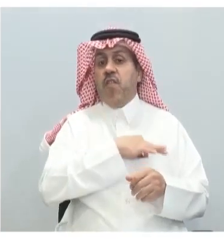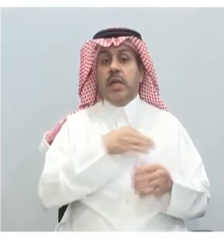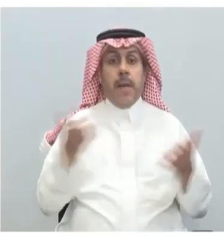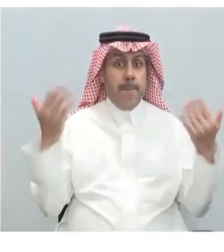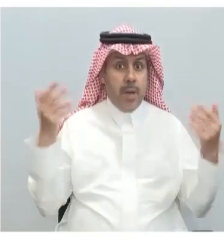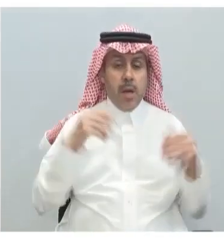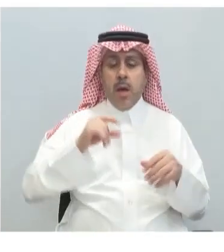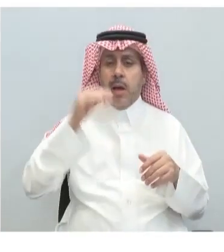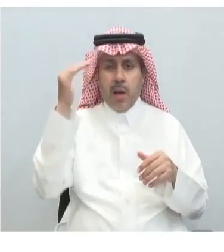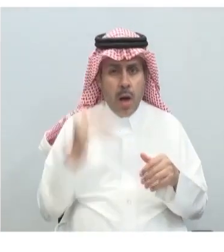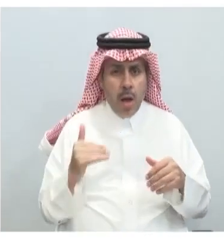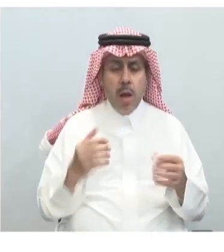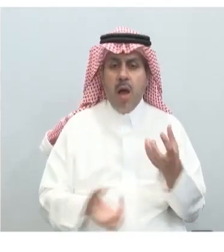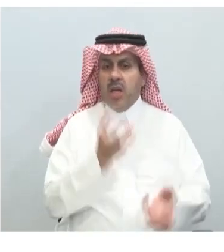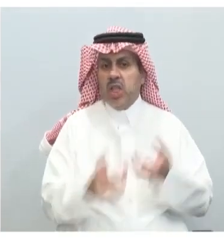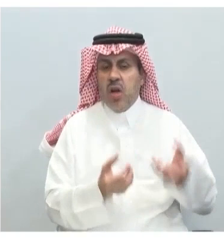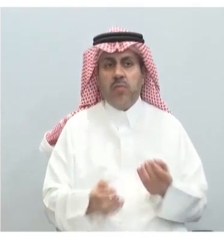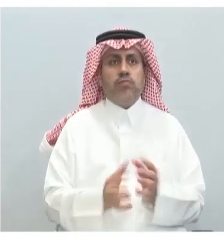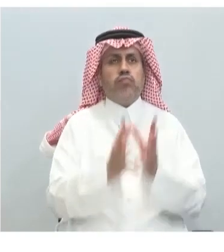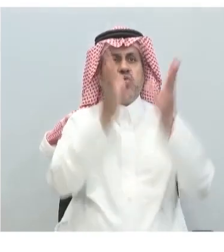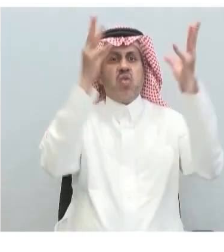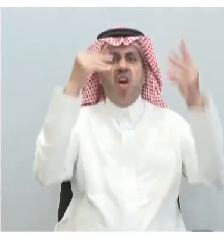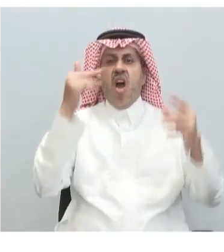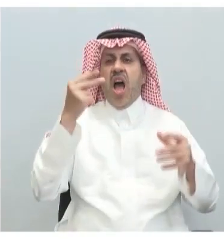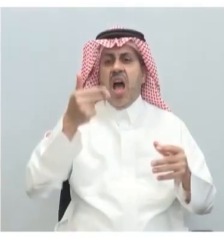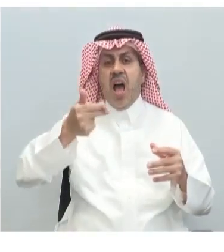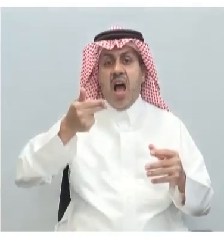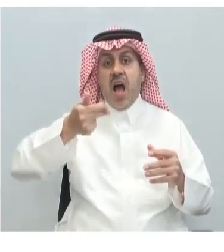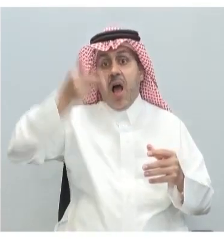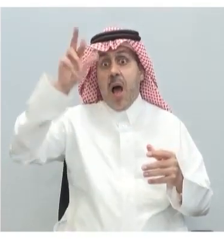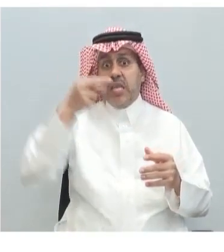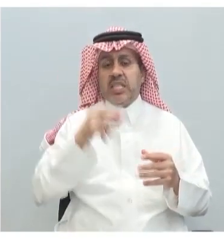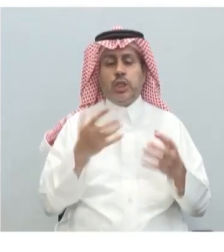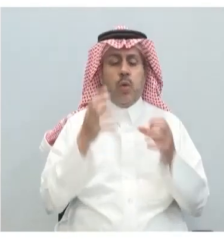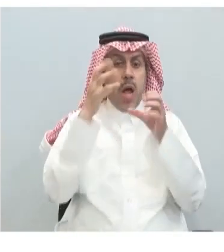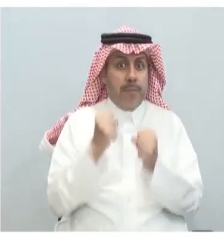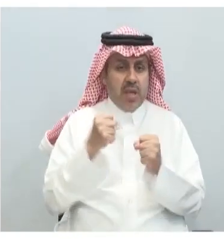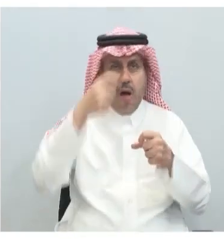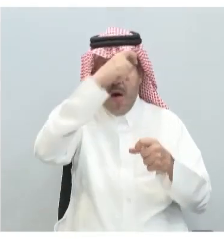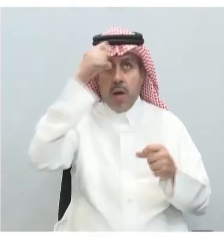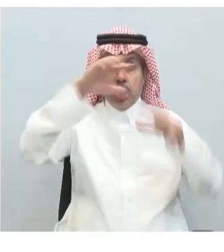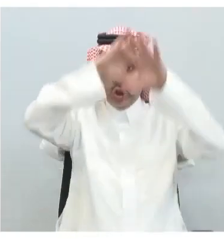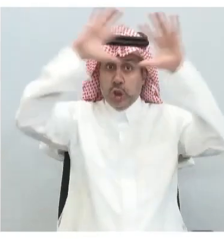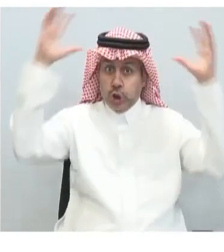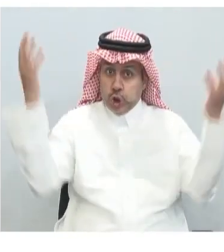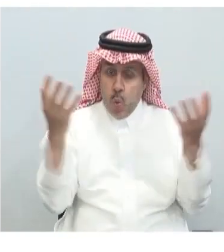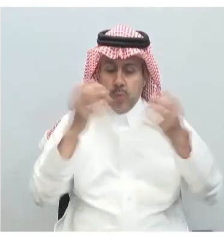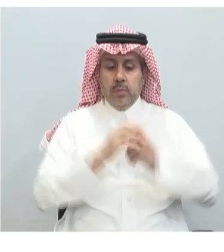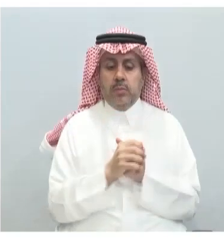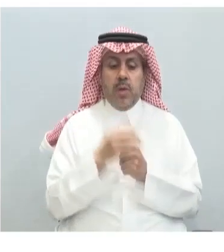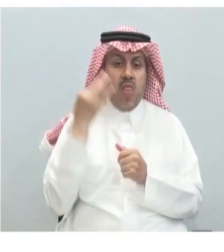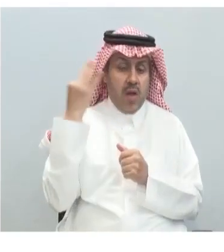للاحتراق من اطلاق غاز غازات في الجو ممكن هذه الغازات ان تؤدي للاحتباس الحراري بالنسبه للفقره الثالثه